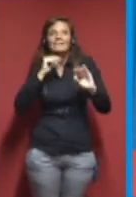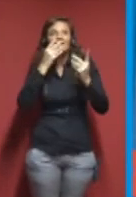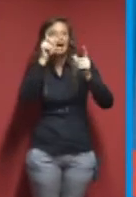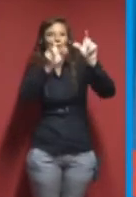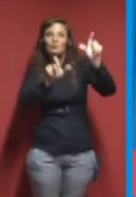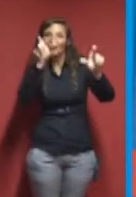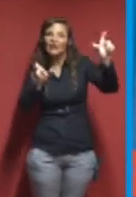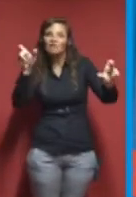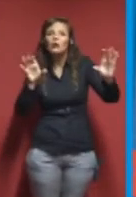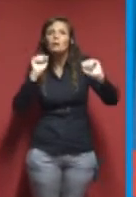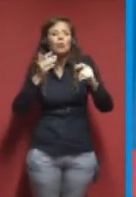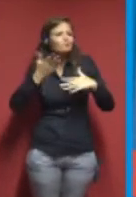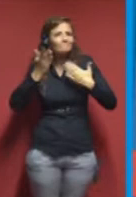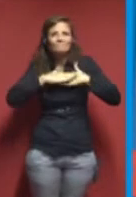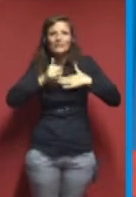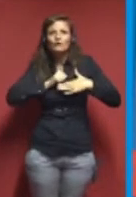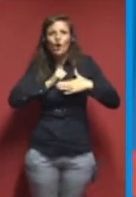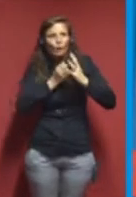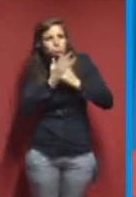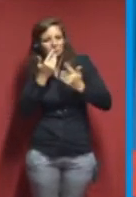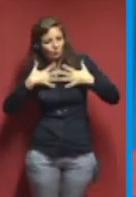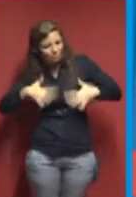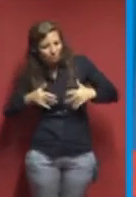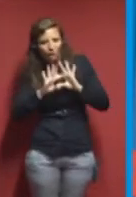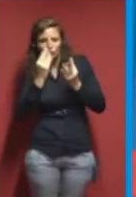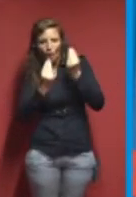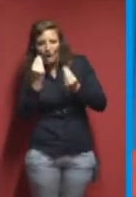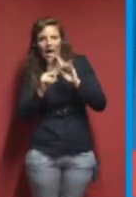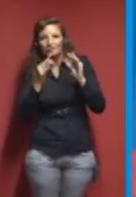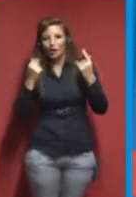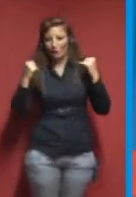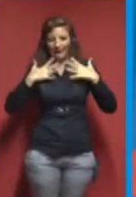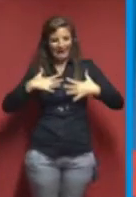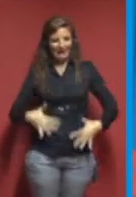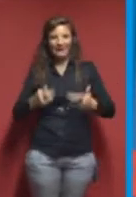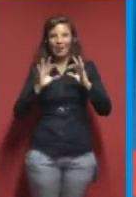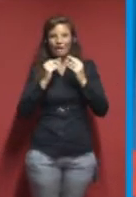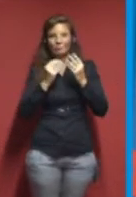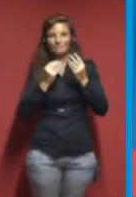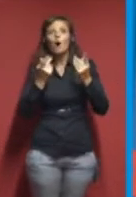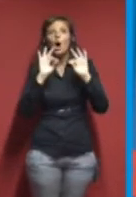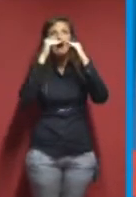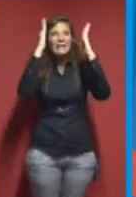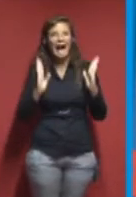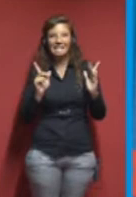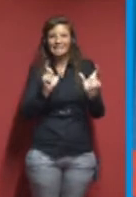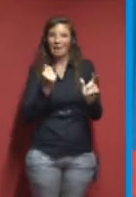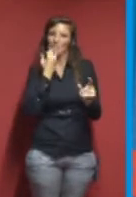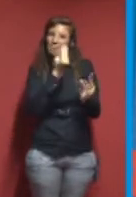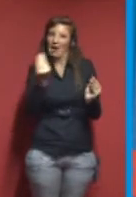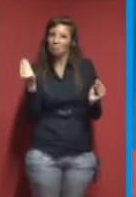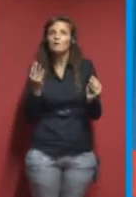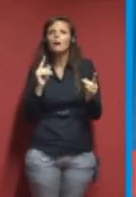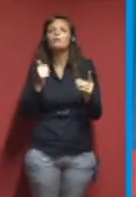possano creare i propri giocattoli gli abiti gli accessori e anche le case delle bambole per me questo è il